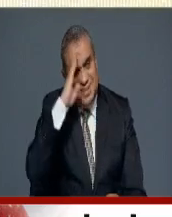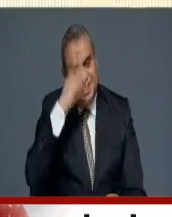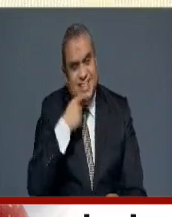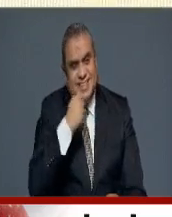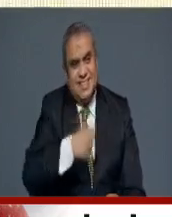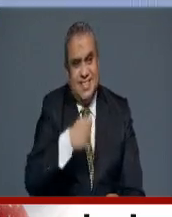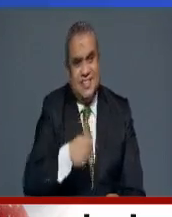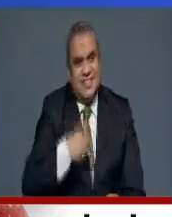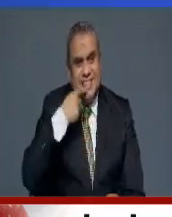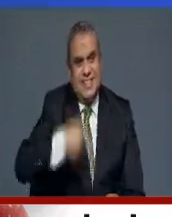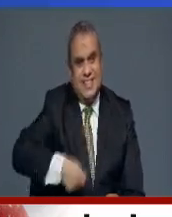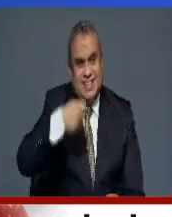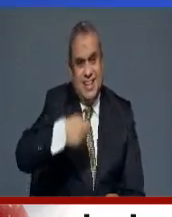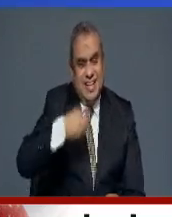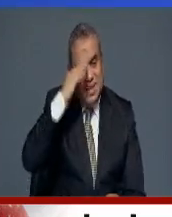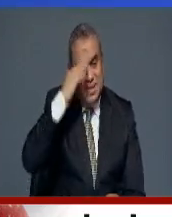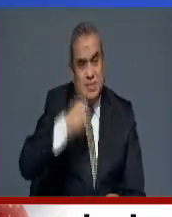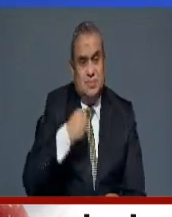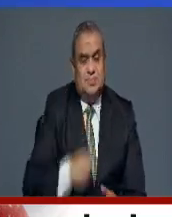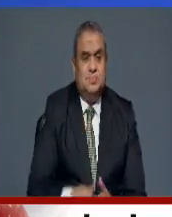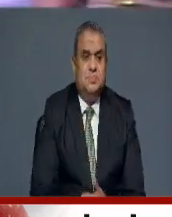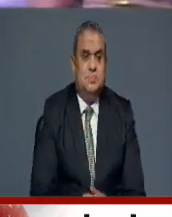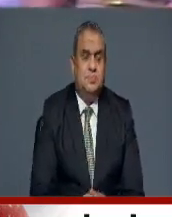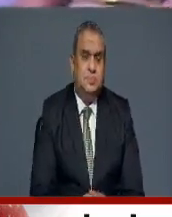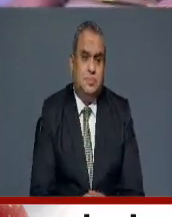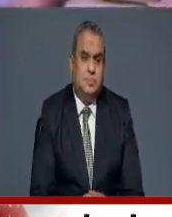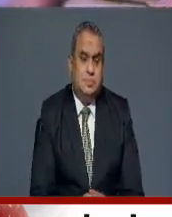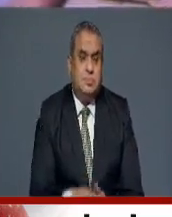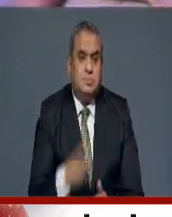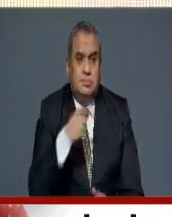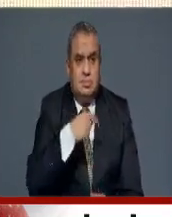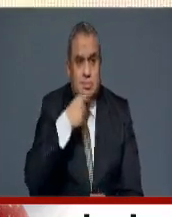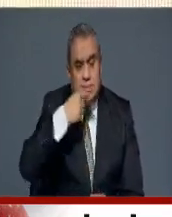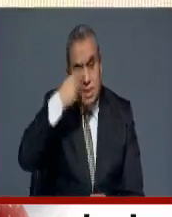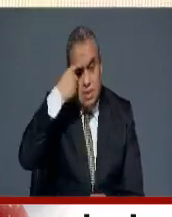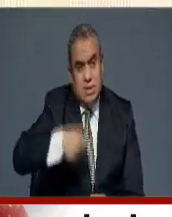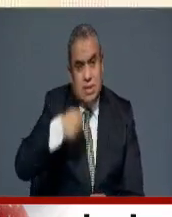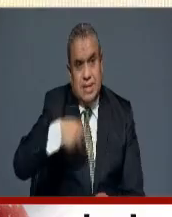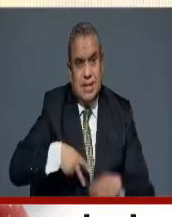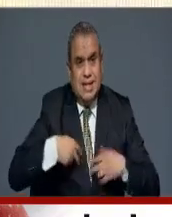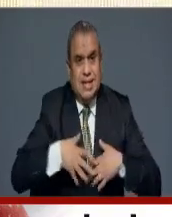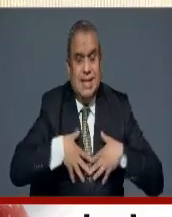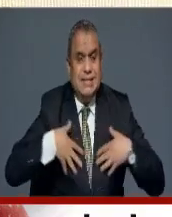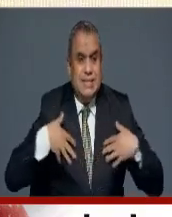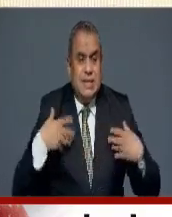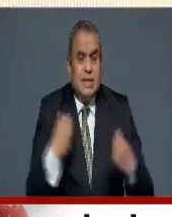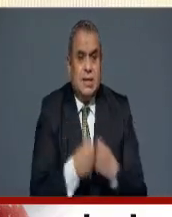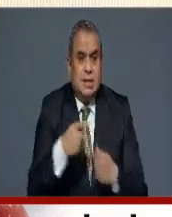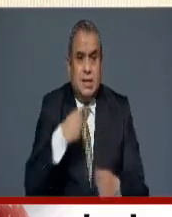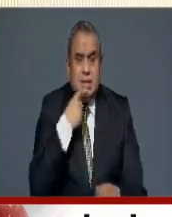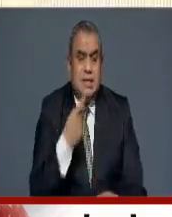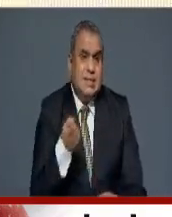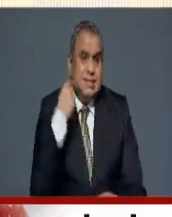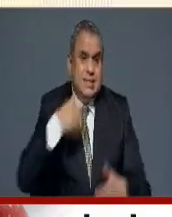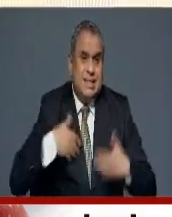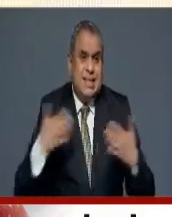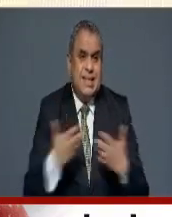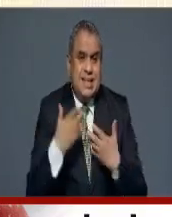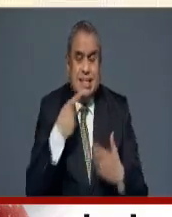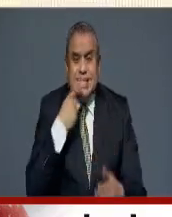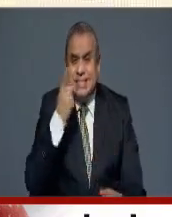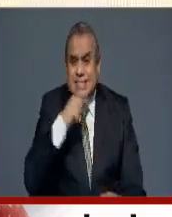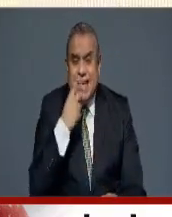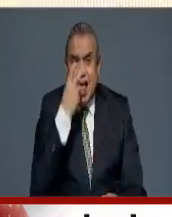اهلا وسهلا بيك. كل سنة وحضرتك طيب وعيد سعيد عليك. العيد زمان يا ريس ما كانش زي العيد